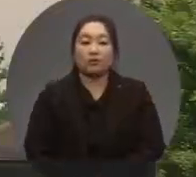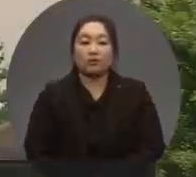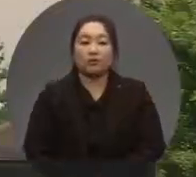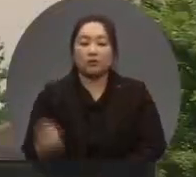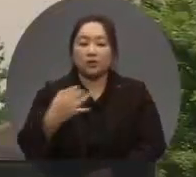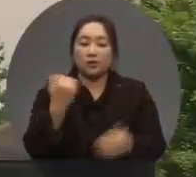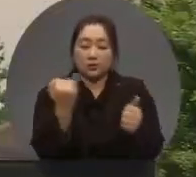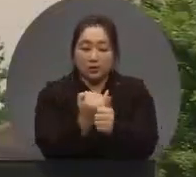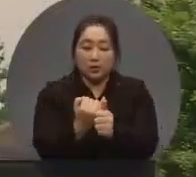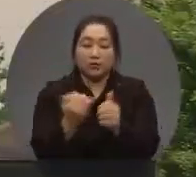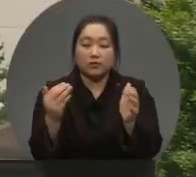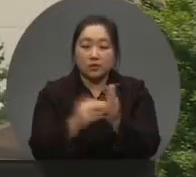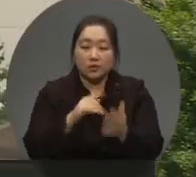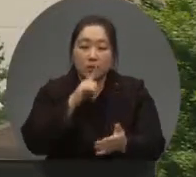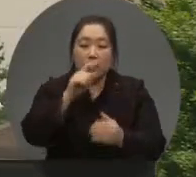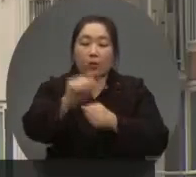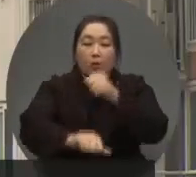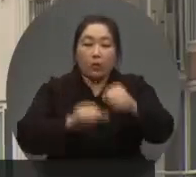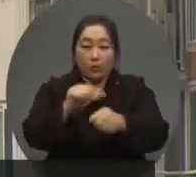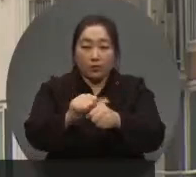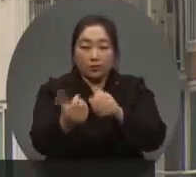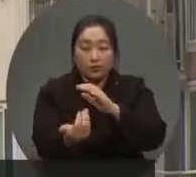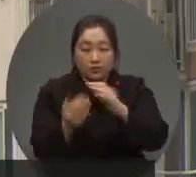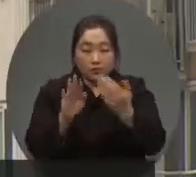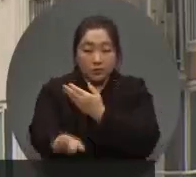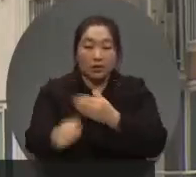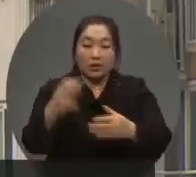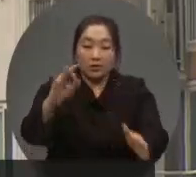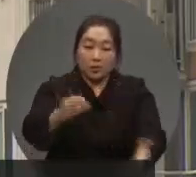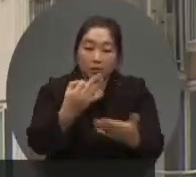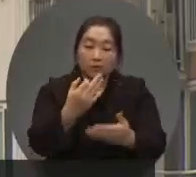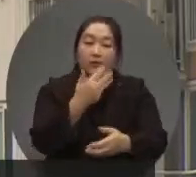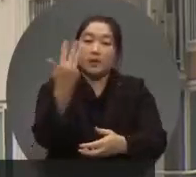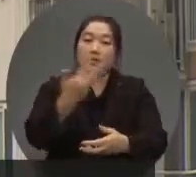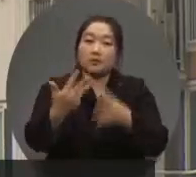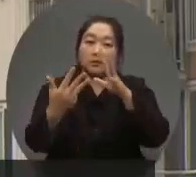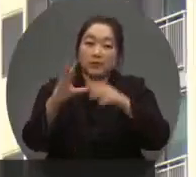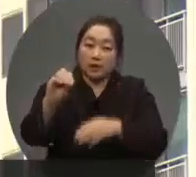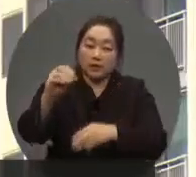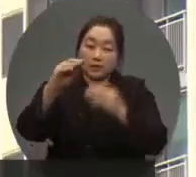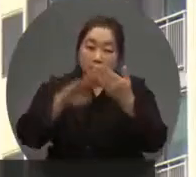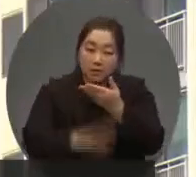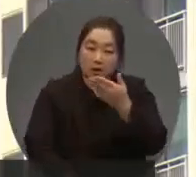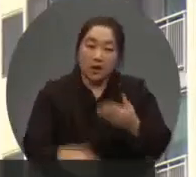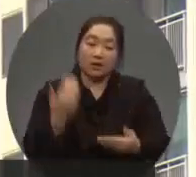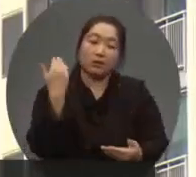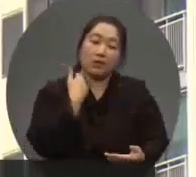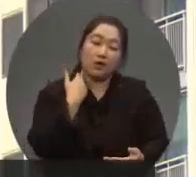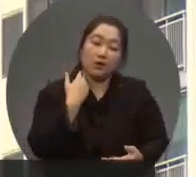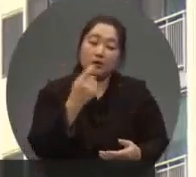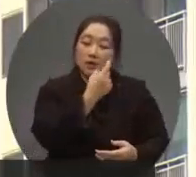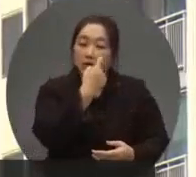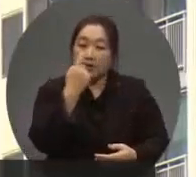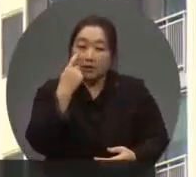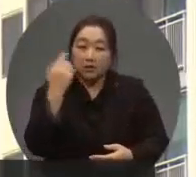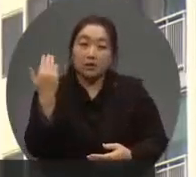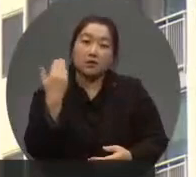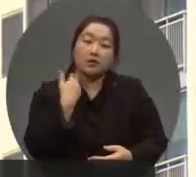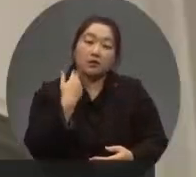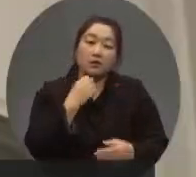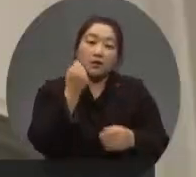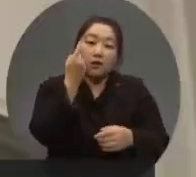또 혼인 신고일 기준 5년 이내 소득 8천만 원 이하인 부부에게는 전 월세 보증금 대출이자 비용도 최대